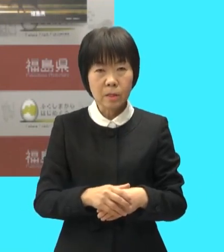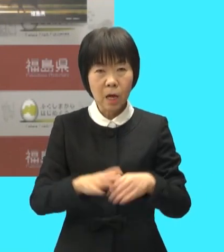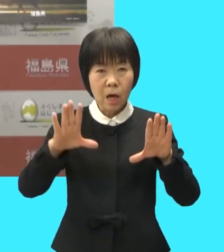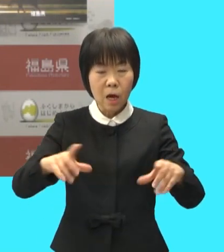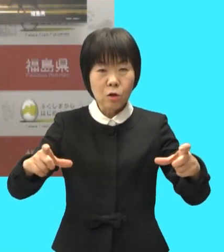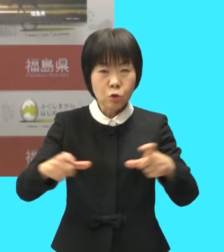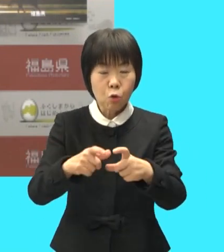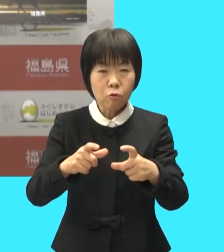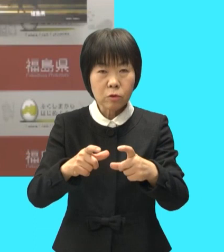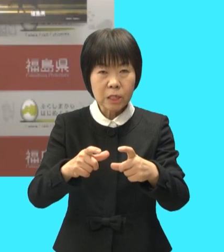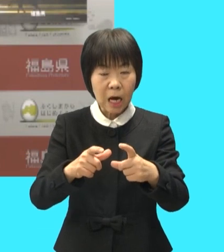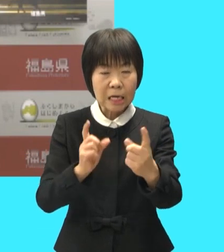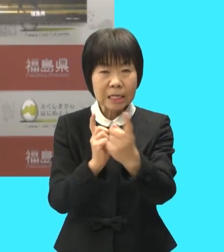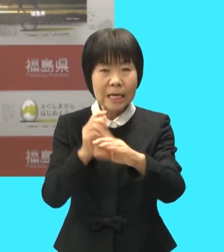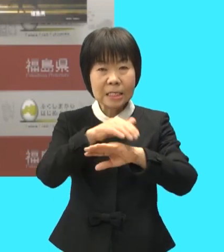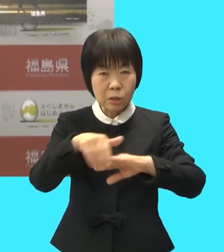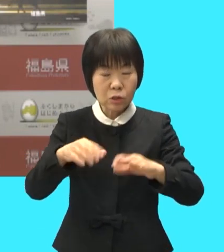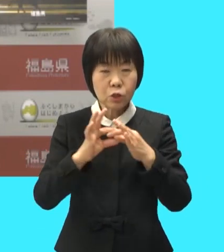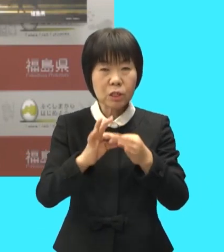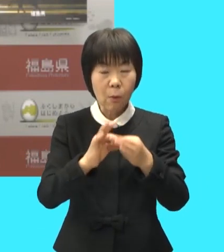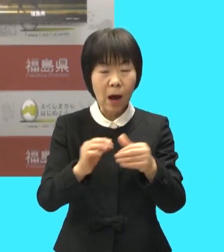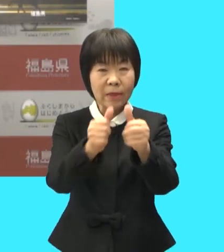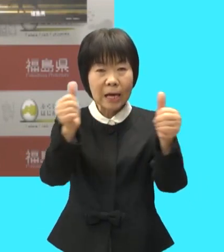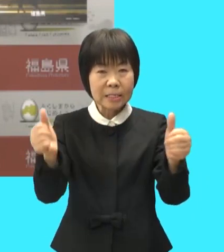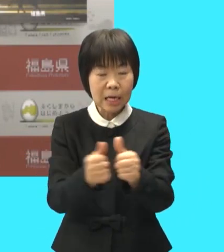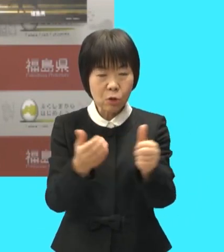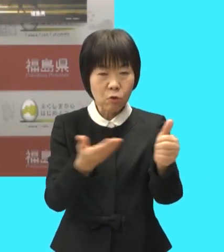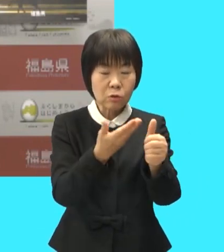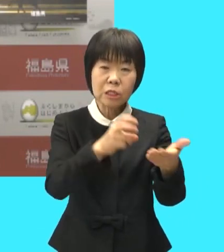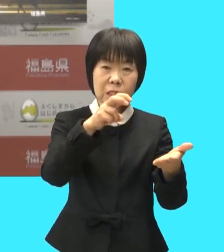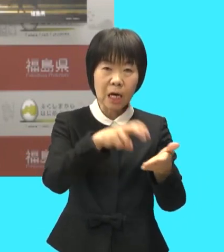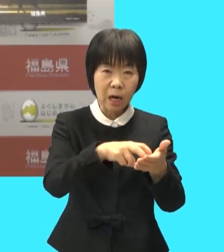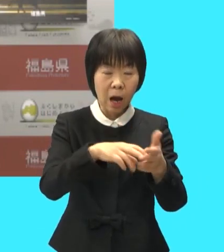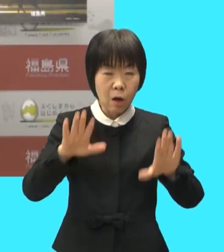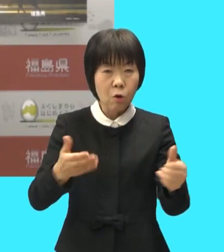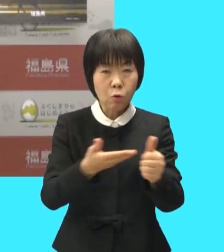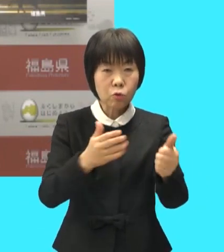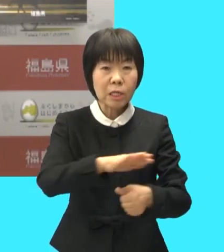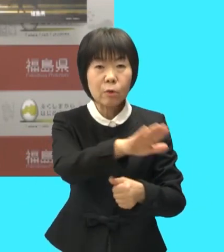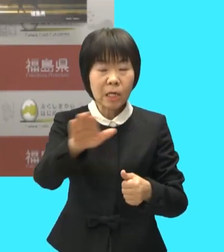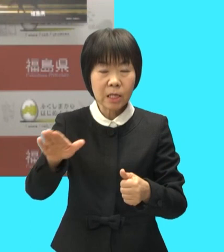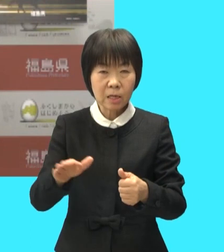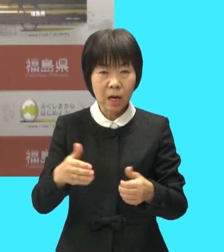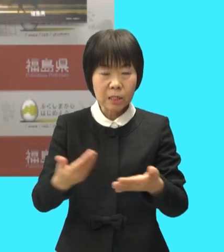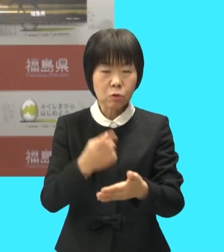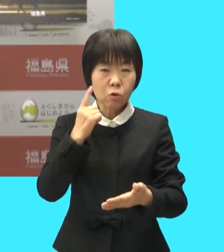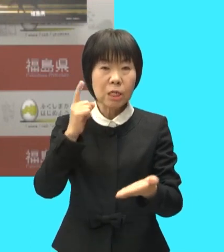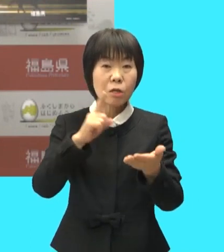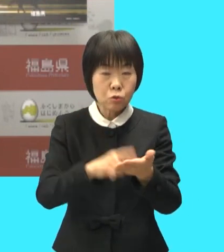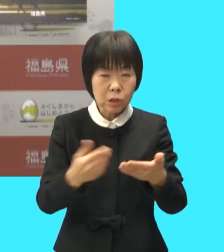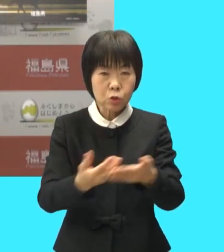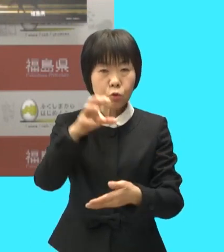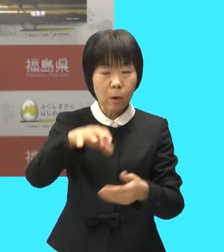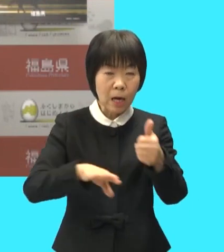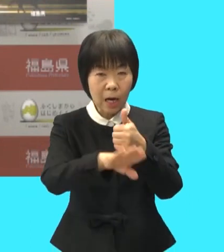子化対策につきましては、男性の育児参加など、子育て世代が働きやすい職